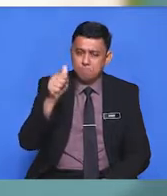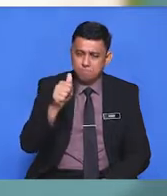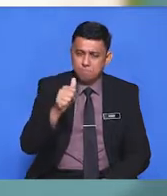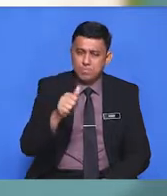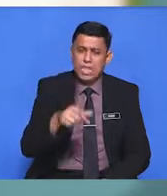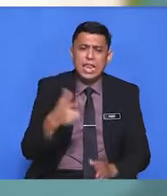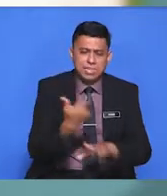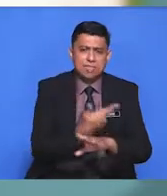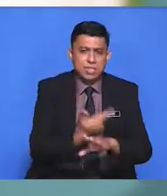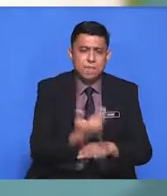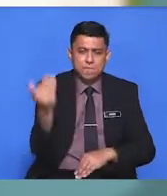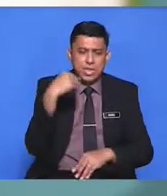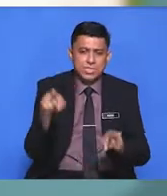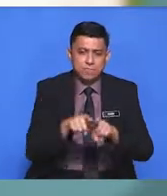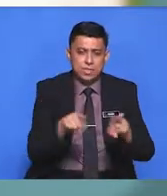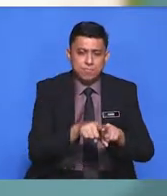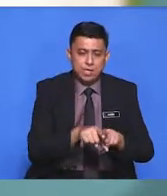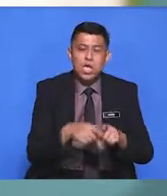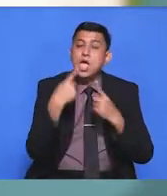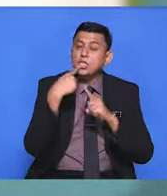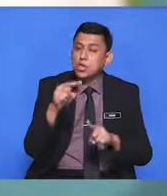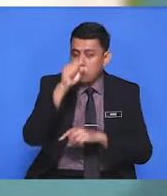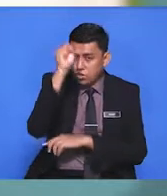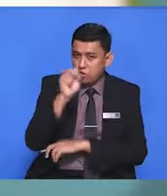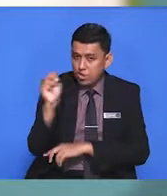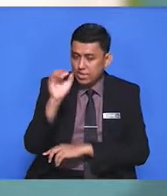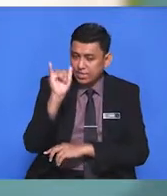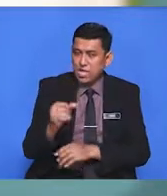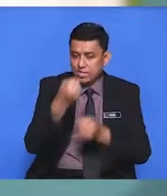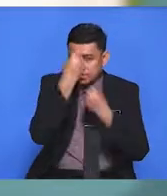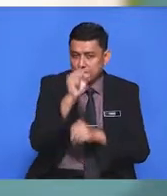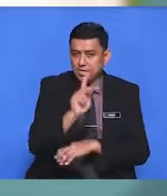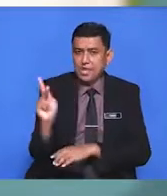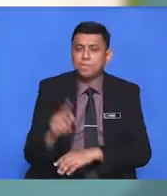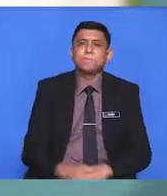pengukuhan, mari bersama-sama jawab soalan yang disediakan.